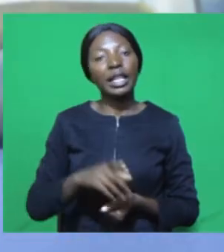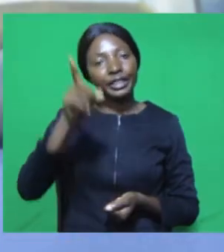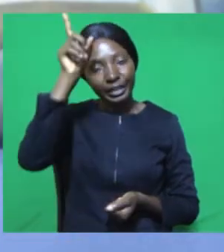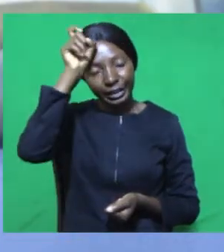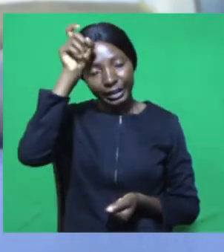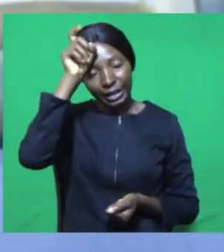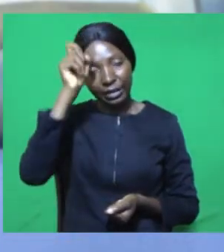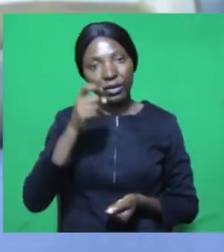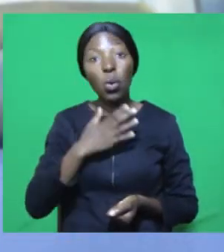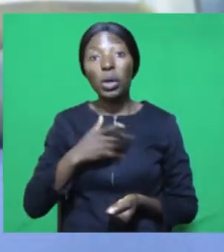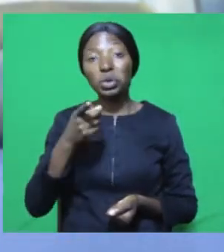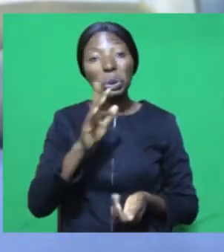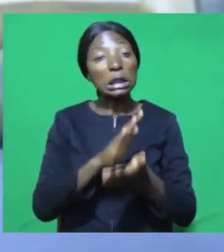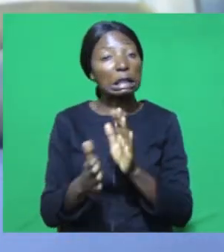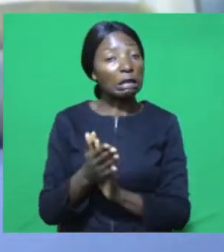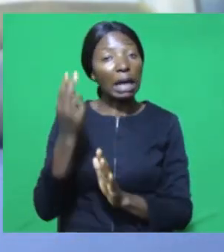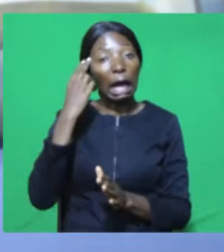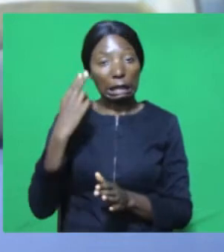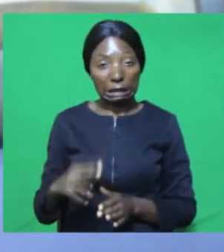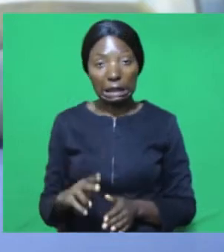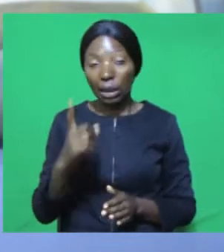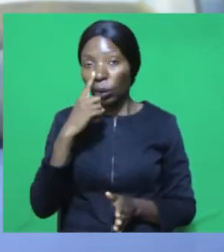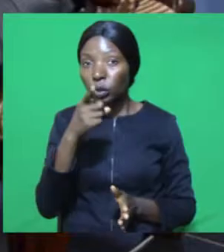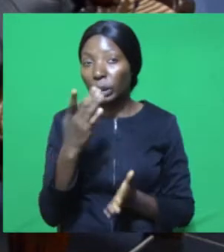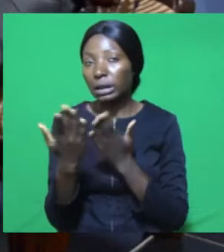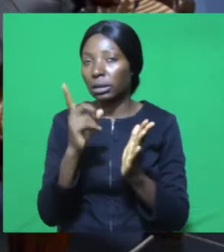ndisatana anenge achimbonzvengesa vana vaMwari kuti vasapinde